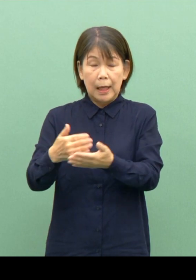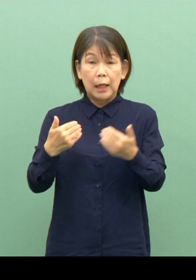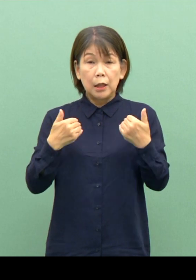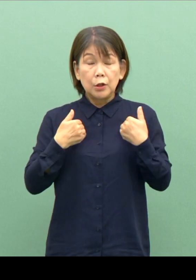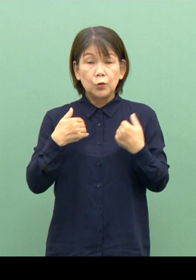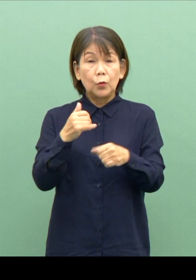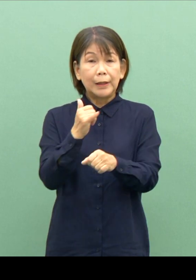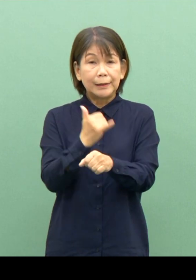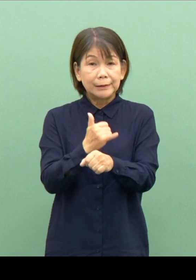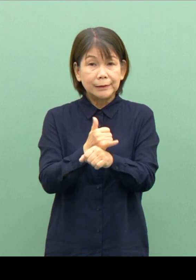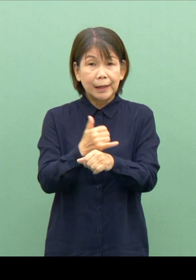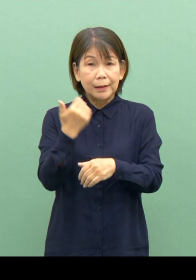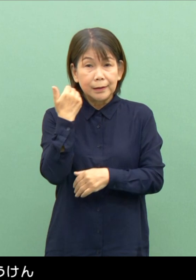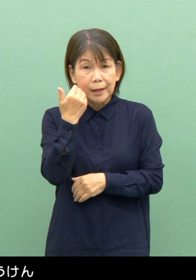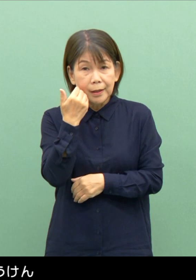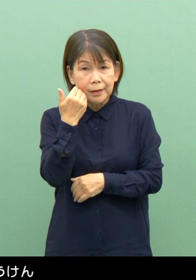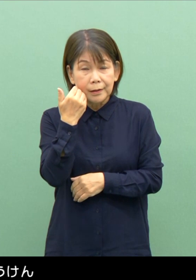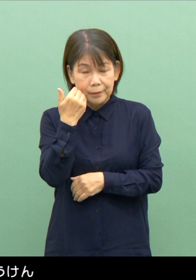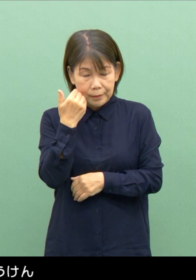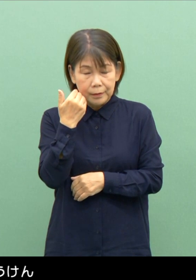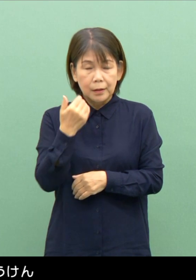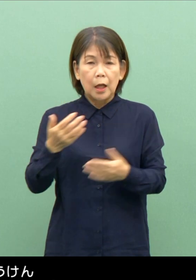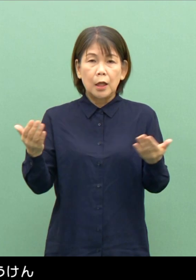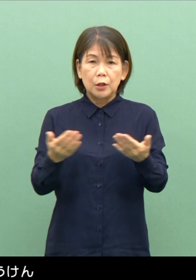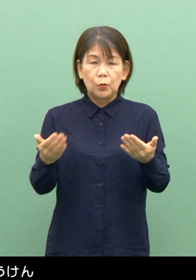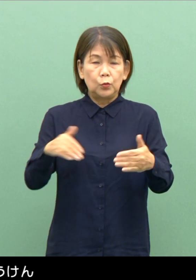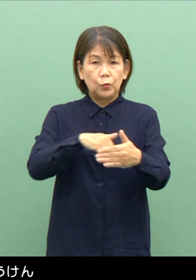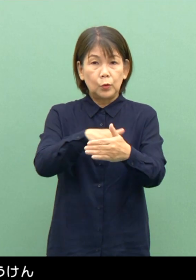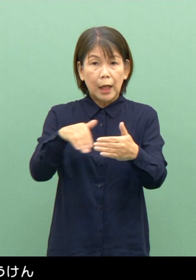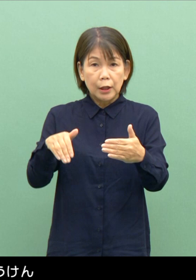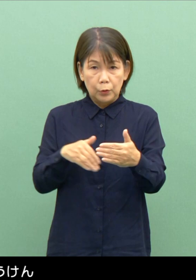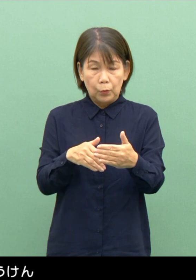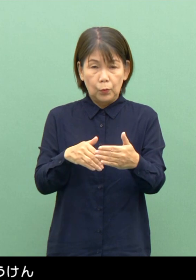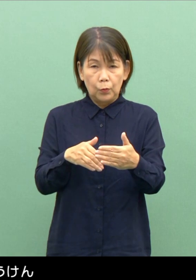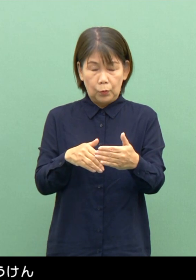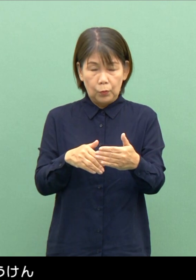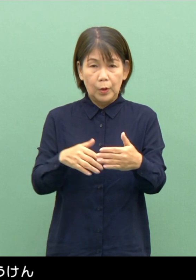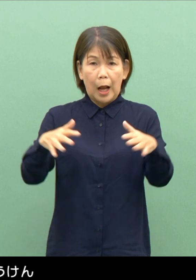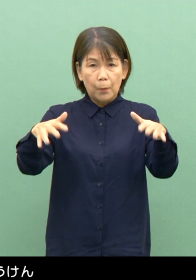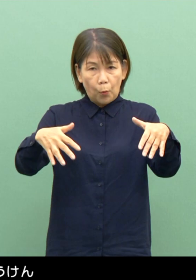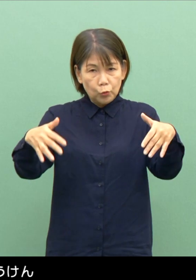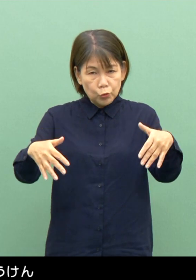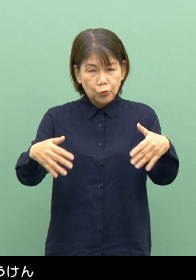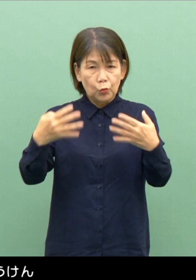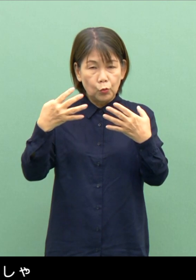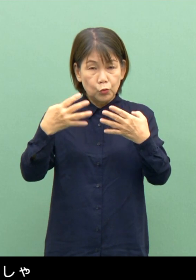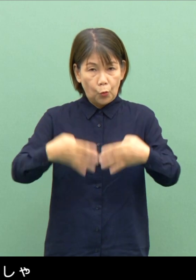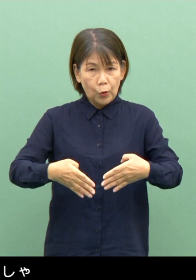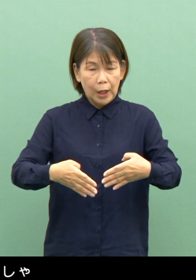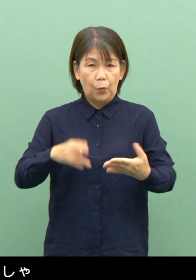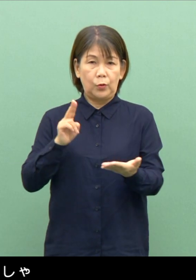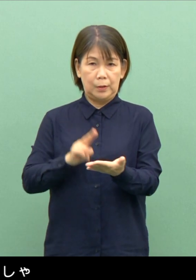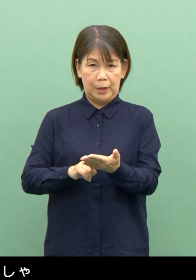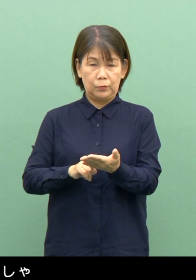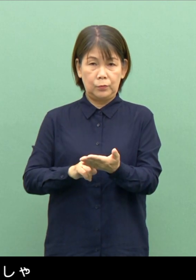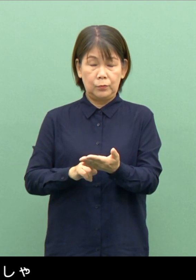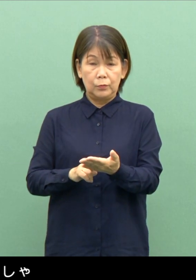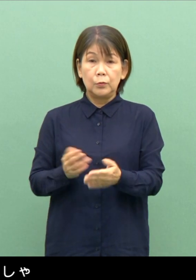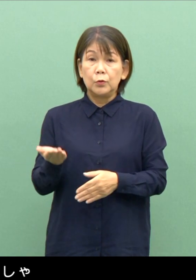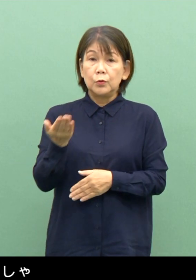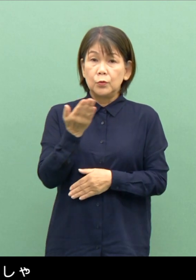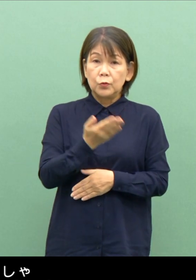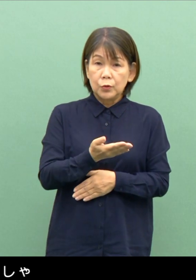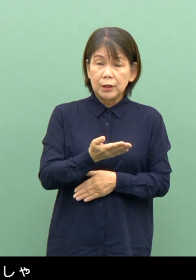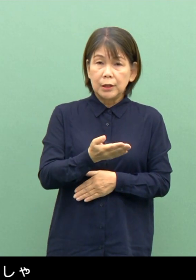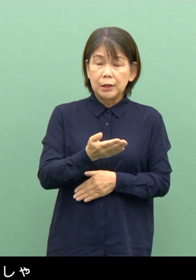必要とされているのか、業務の内容や求人の条件を明確化しています。そこから拠点に登録いただ